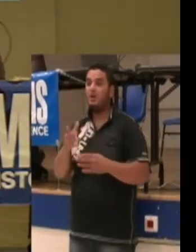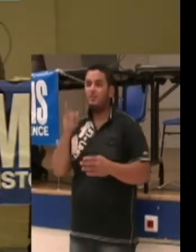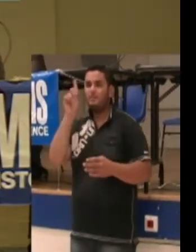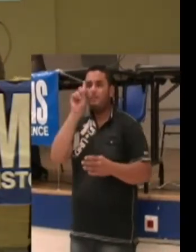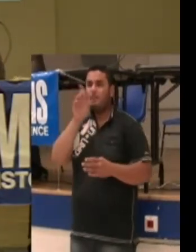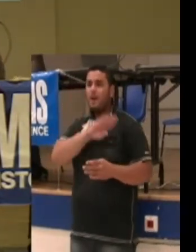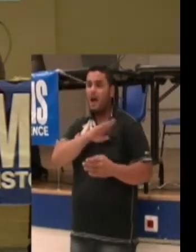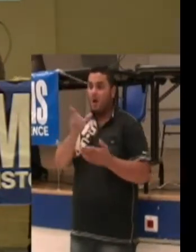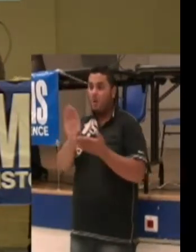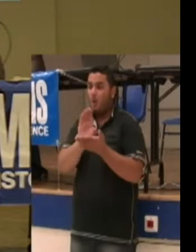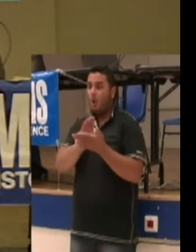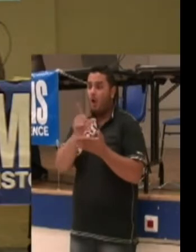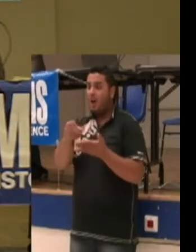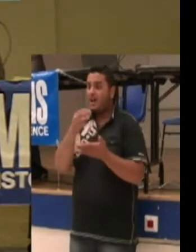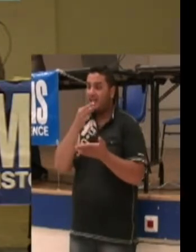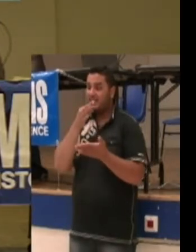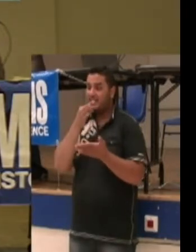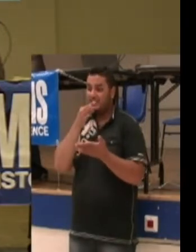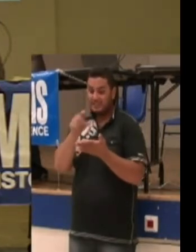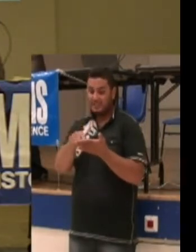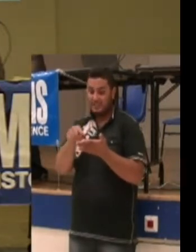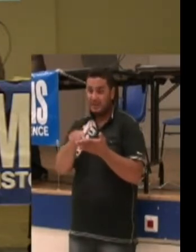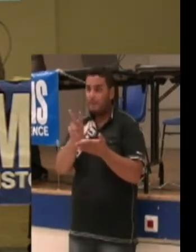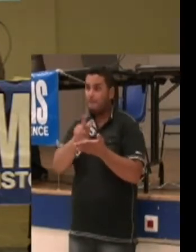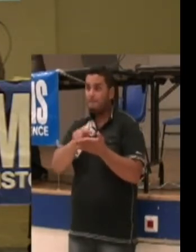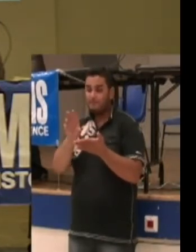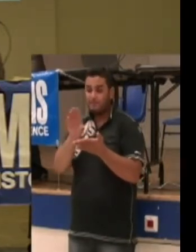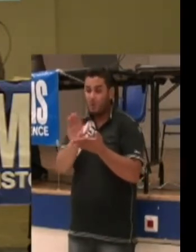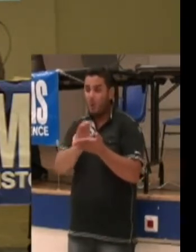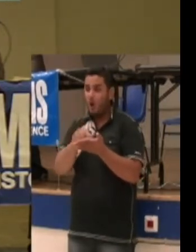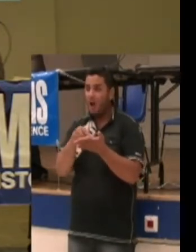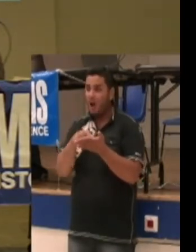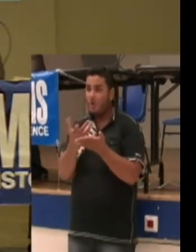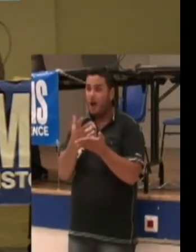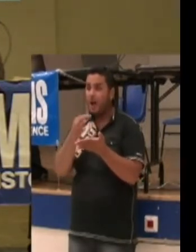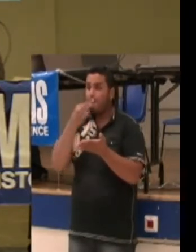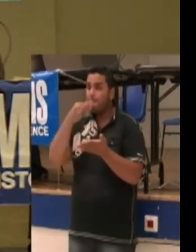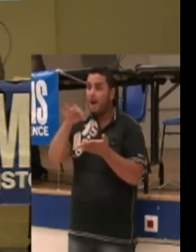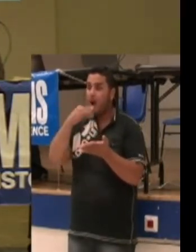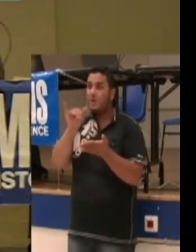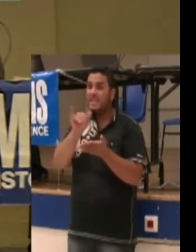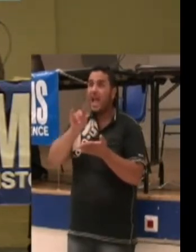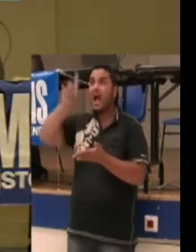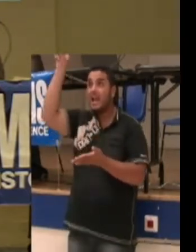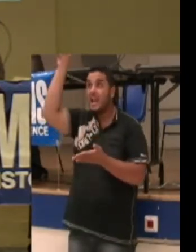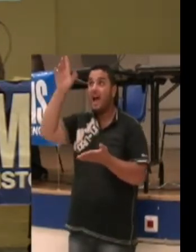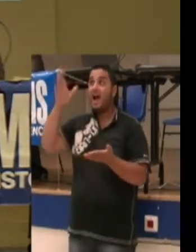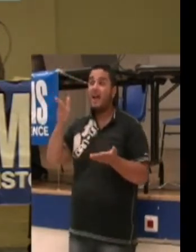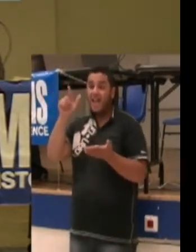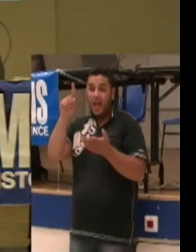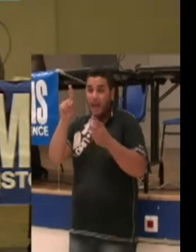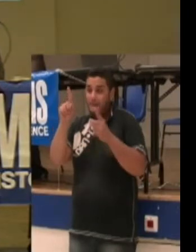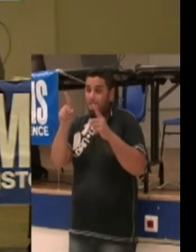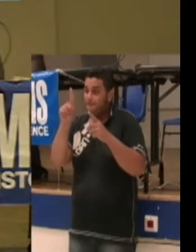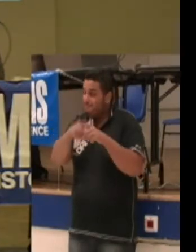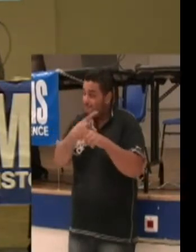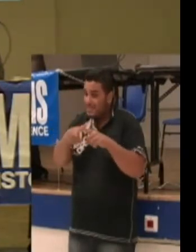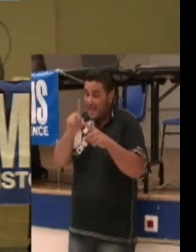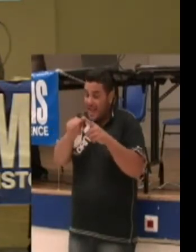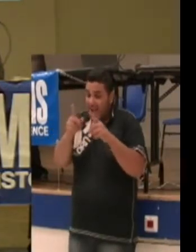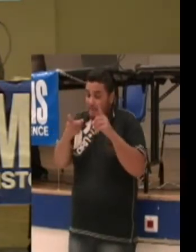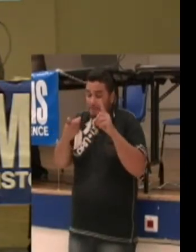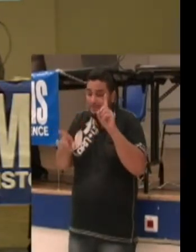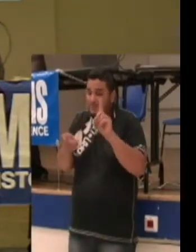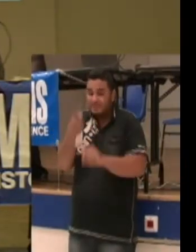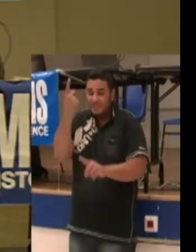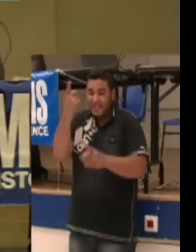dit Allah subhanahu wa ta'ala. Le Coran, il a des significations immuables. Les